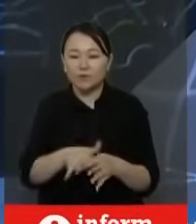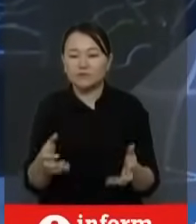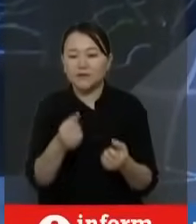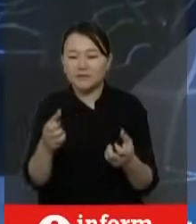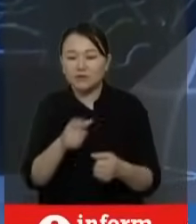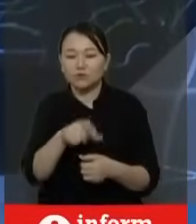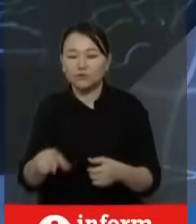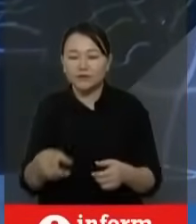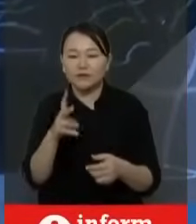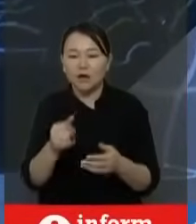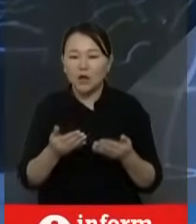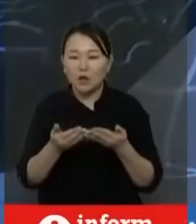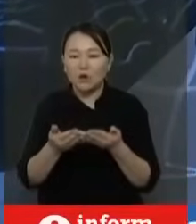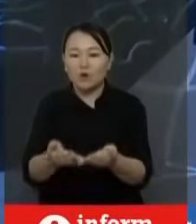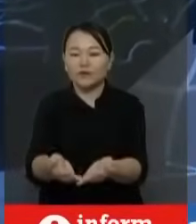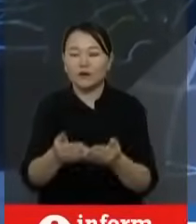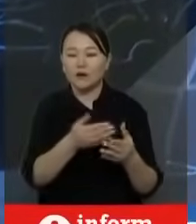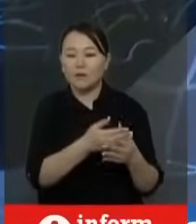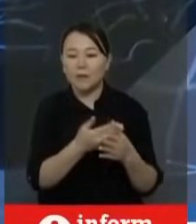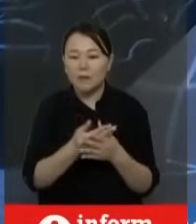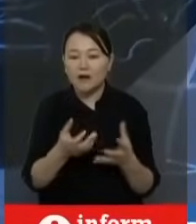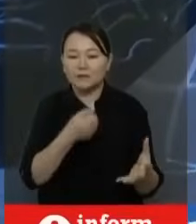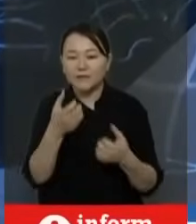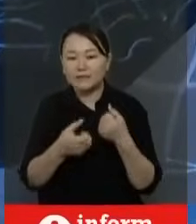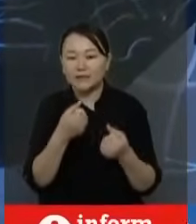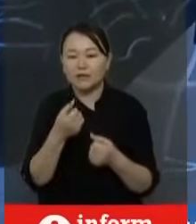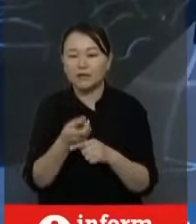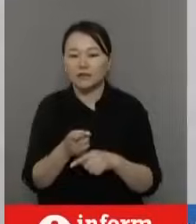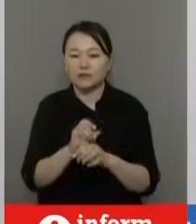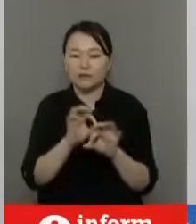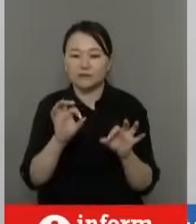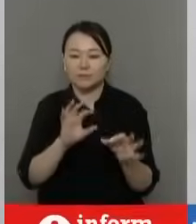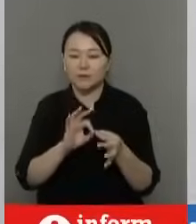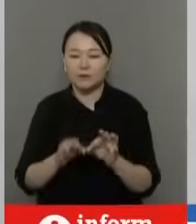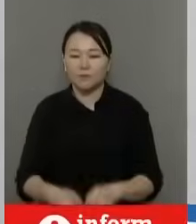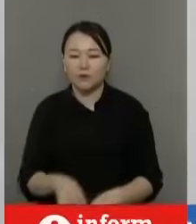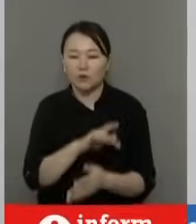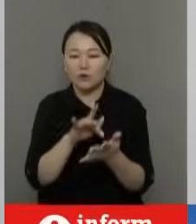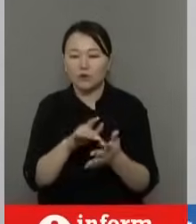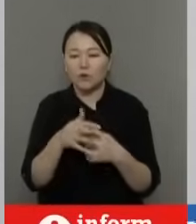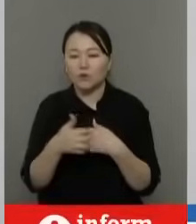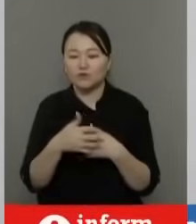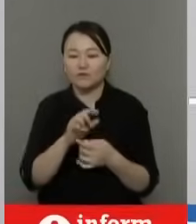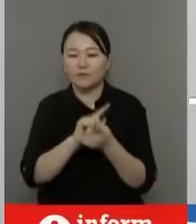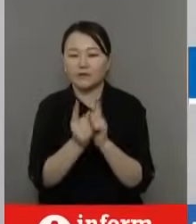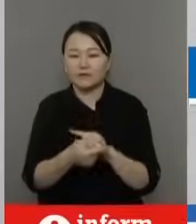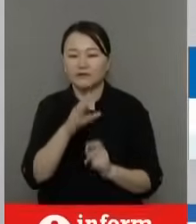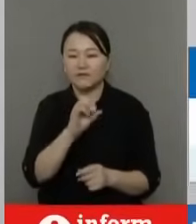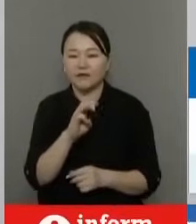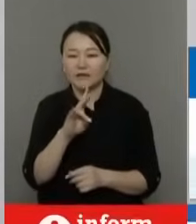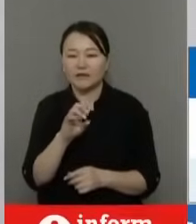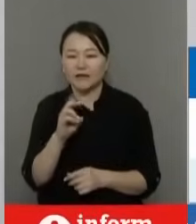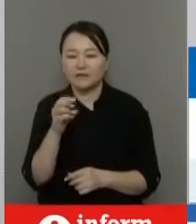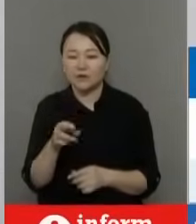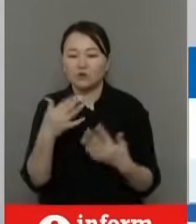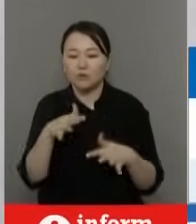вызволять людей на лодках. Оксана Матасова с места событий. Город Кокшетау превратился в Венецию. Мы уже показывали